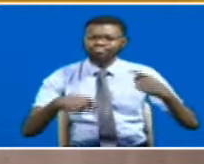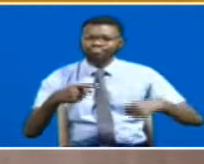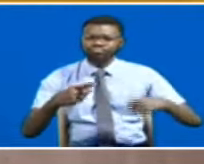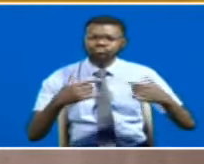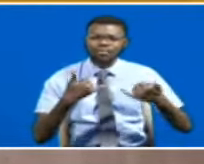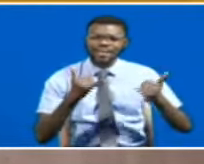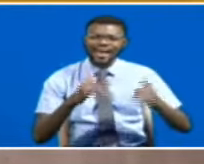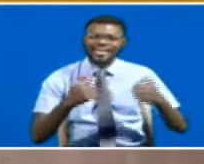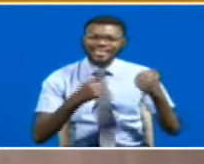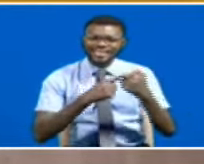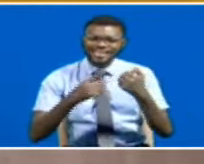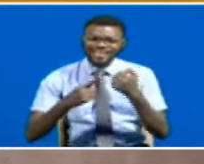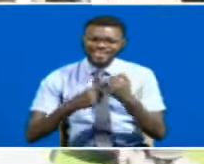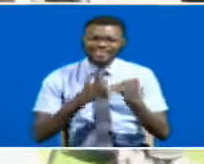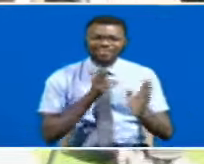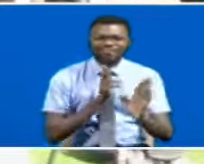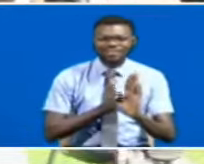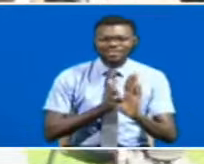wachezaji 66.